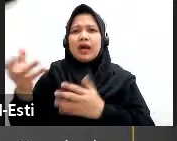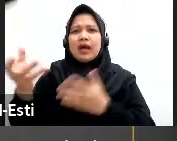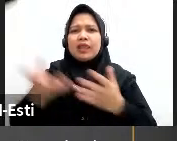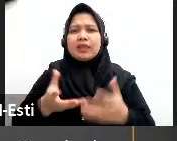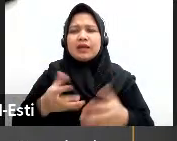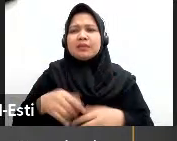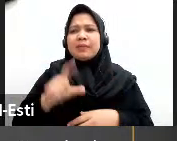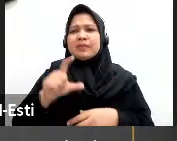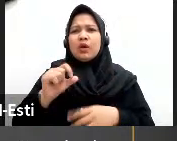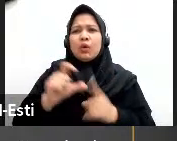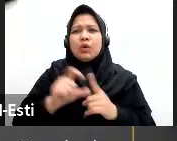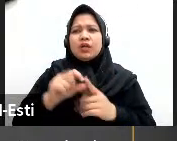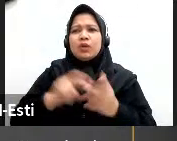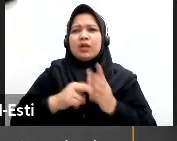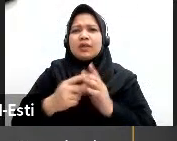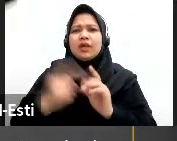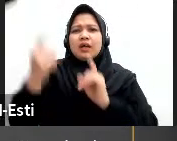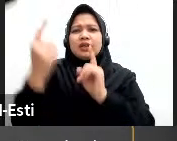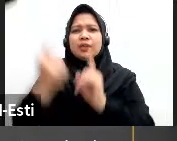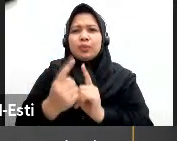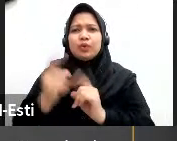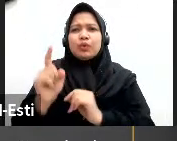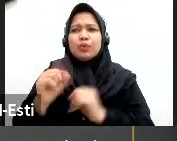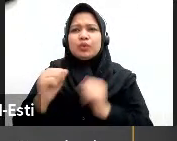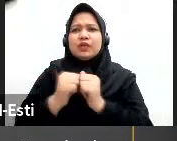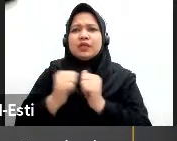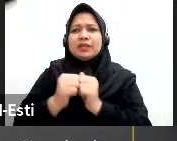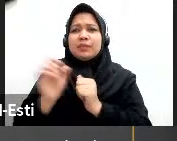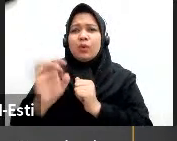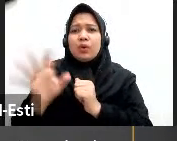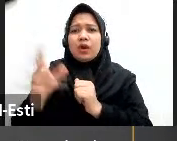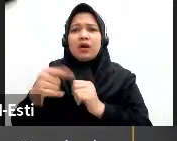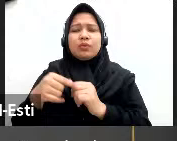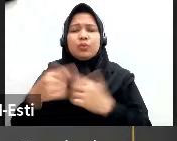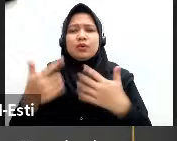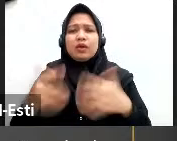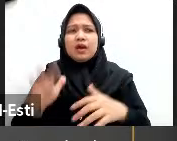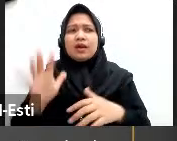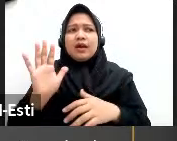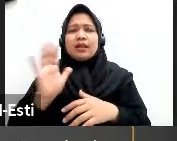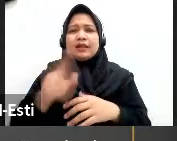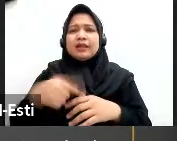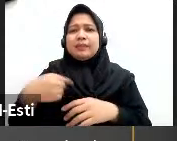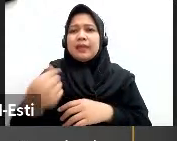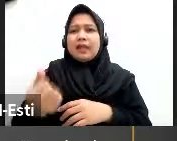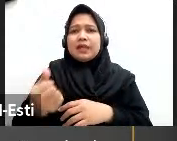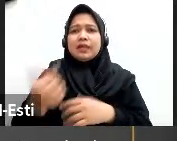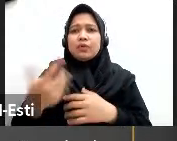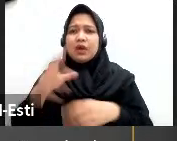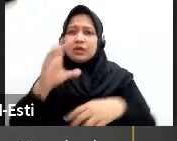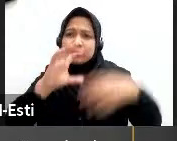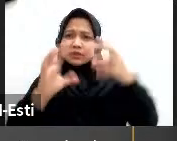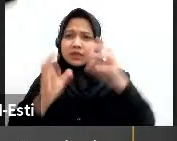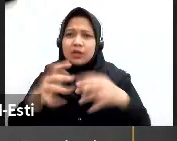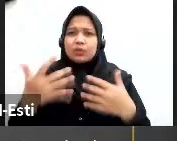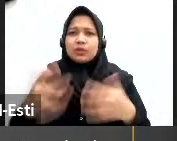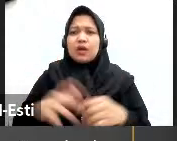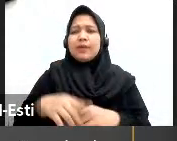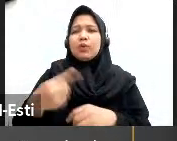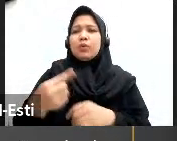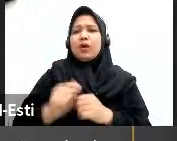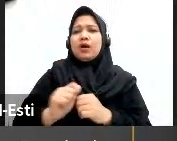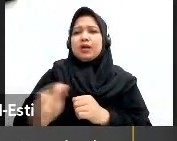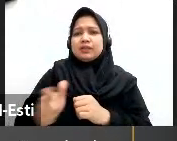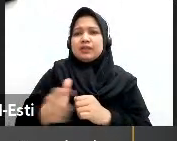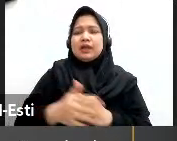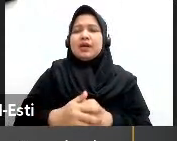dari dulu adalah kita ketemuan ya janjian sama orang internet kemudian kita beli barangnya ke cek barangnya baru kita kasih uang